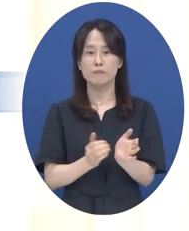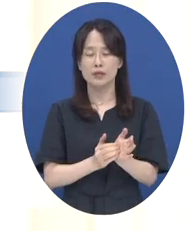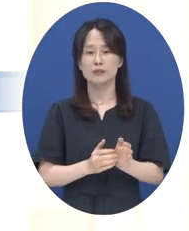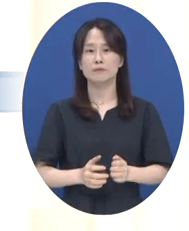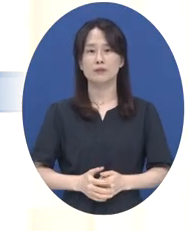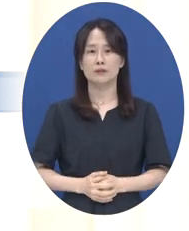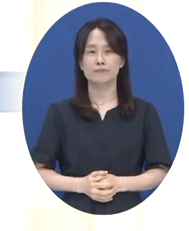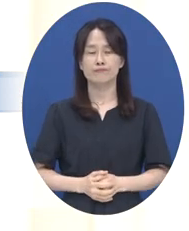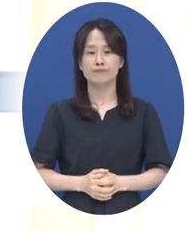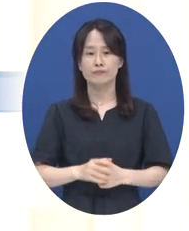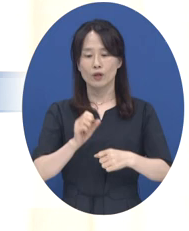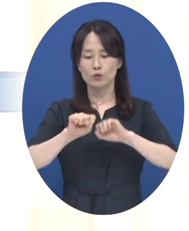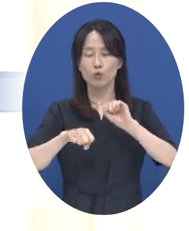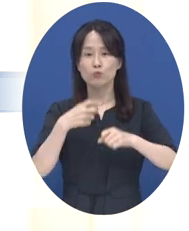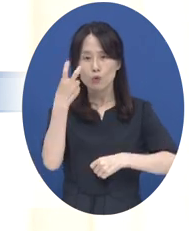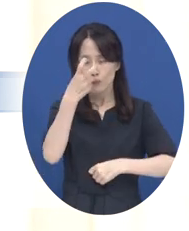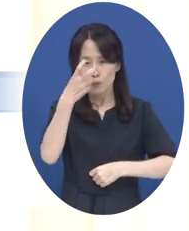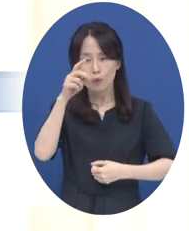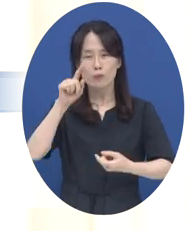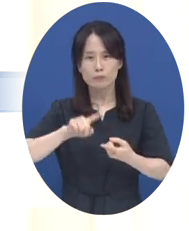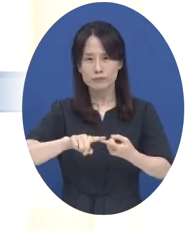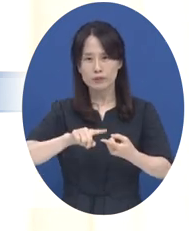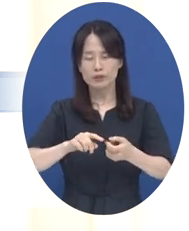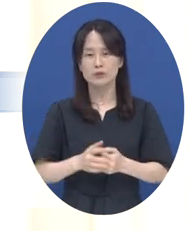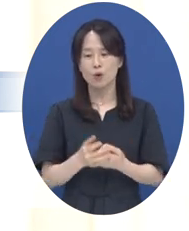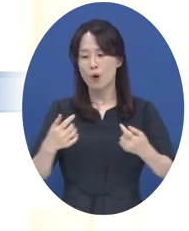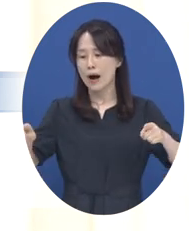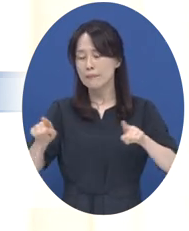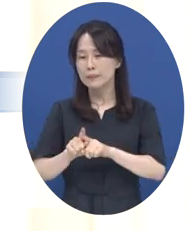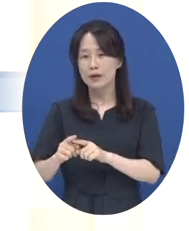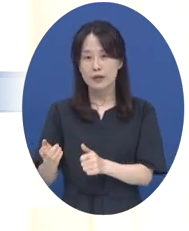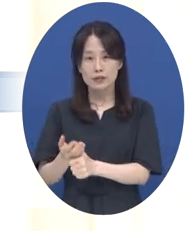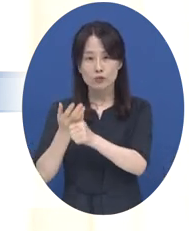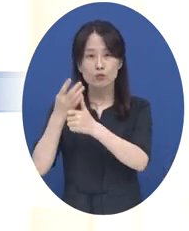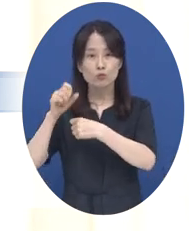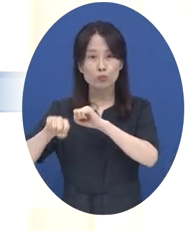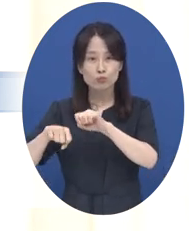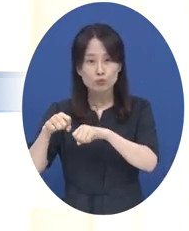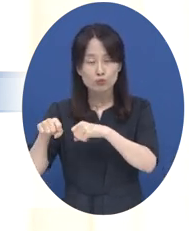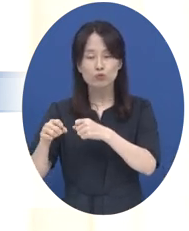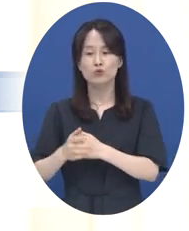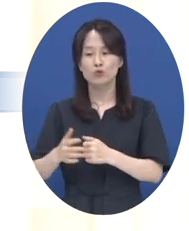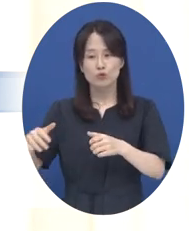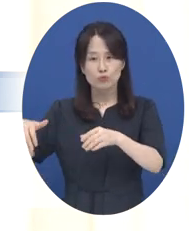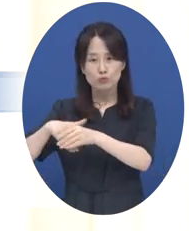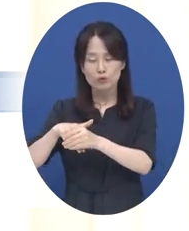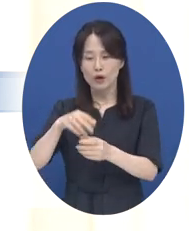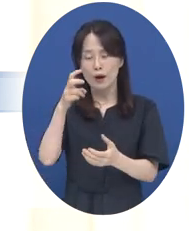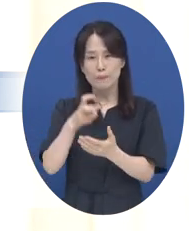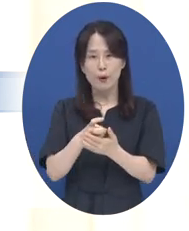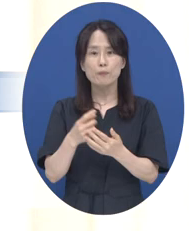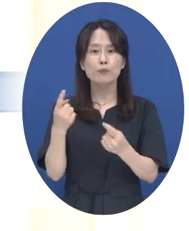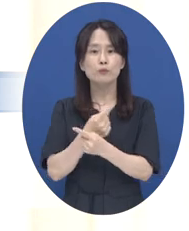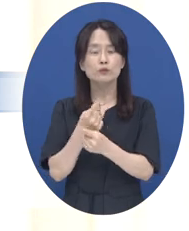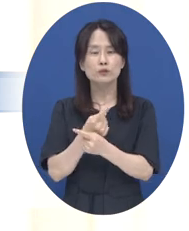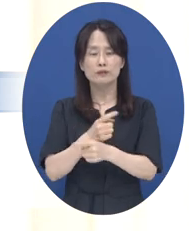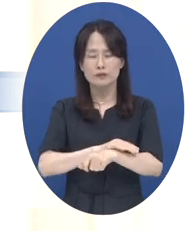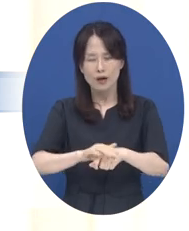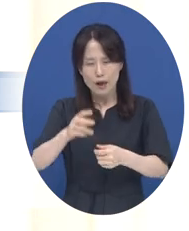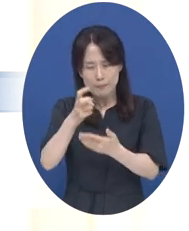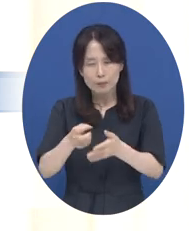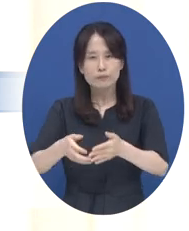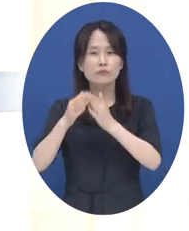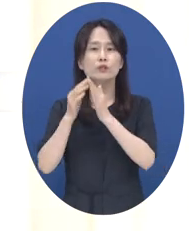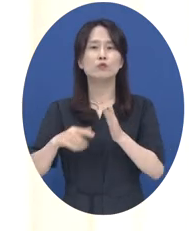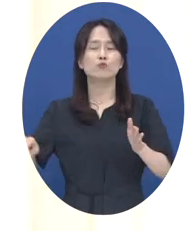궁금 모름 더움 에서 앉어 곡물 문화가 요렇게 법률로 얘도 들은 팬들은 오우 1